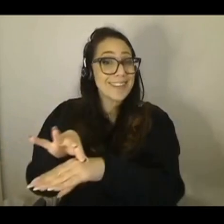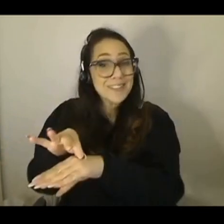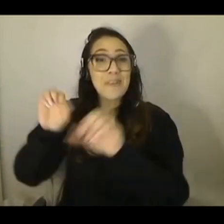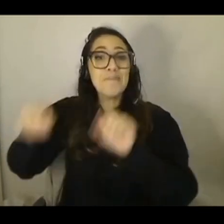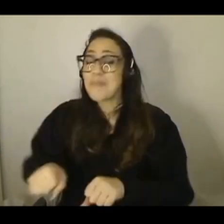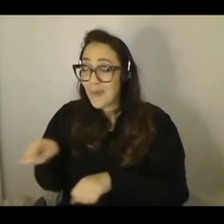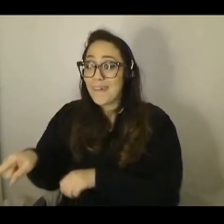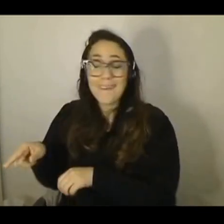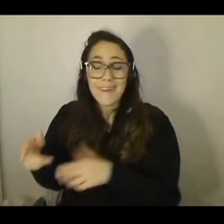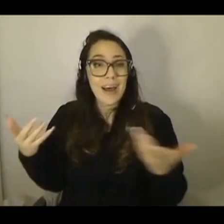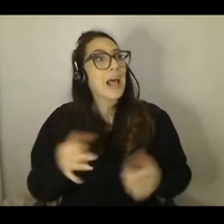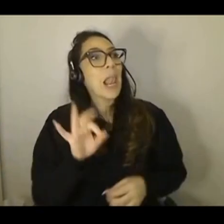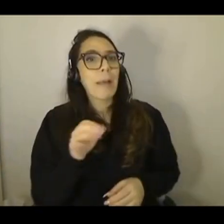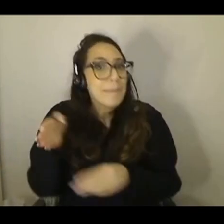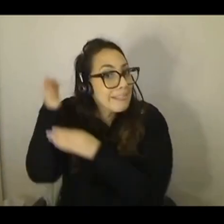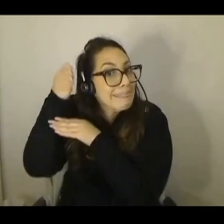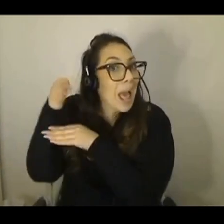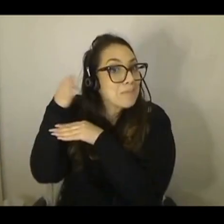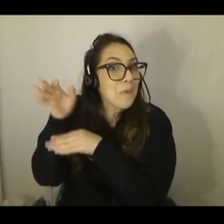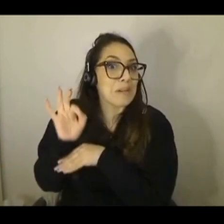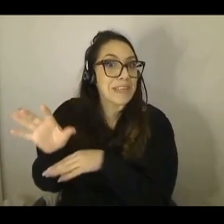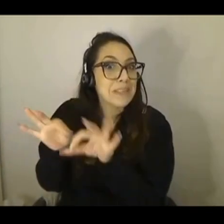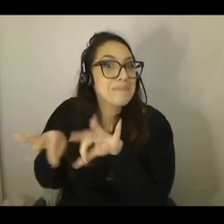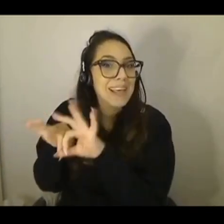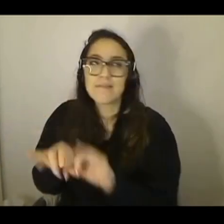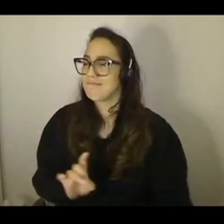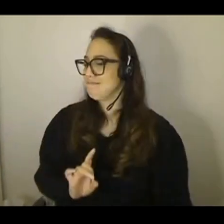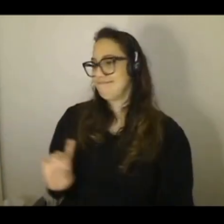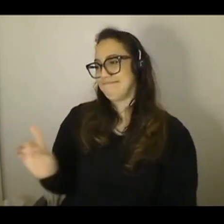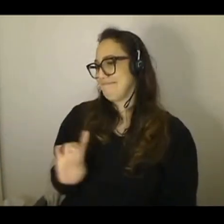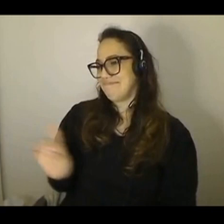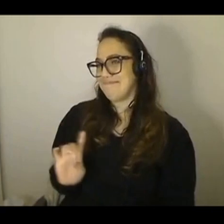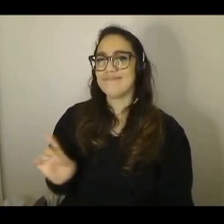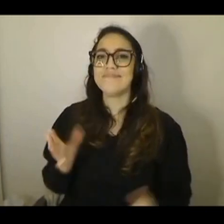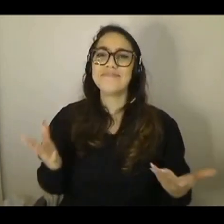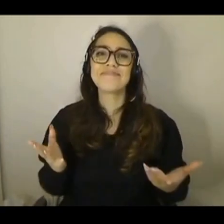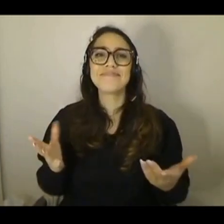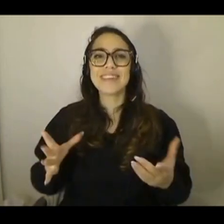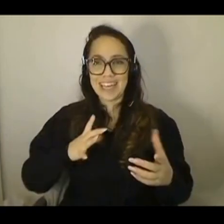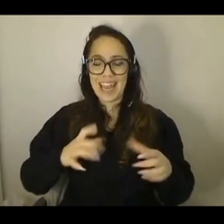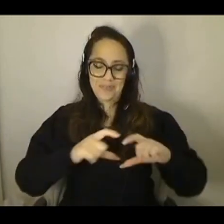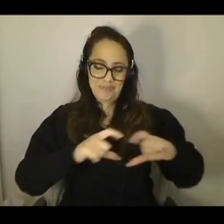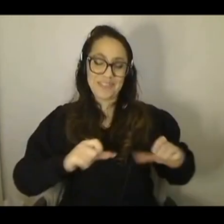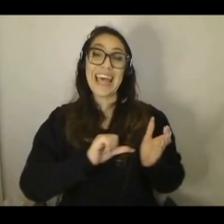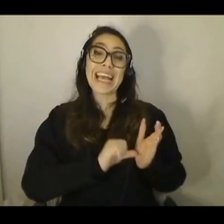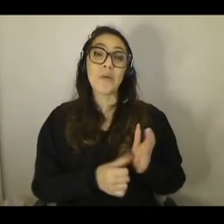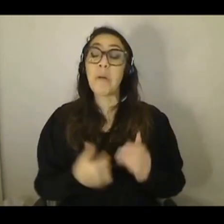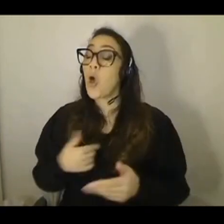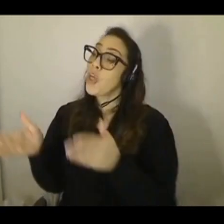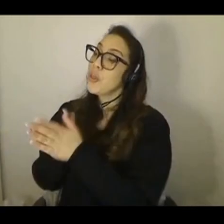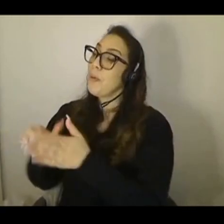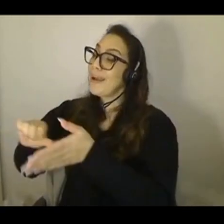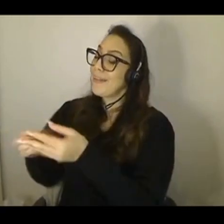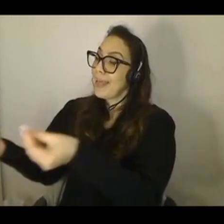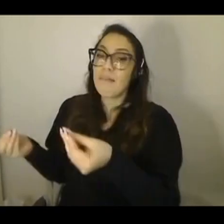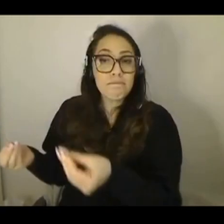guides. Il n'y a pas le petit drapeau à côté. Non. C'est pas marqué. Alors c'est marqué sur leur carte d'identité, mais on ne leur demande pas leur carte d'identité